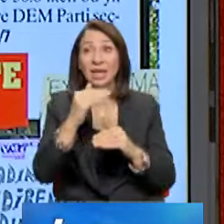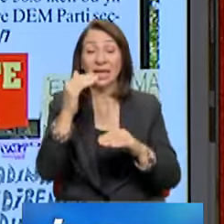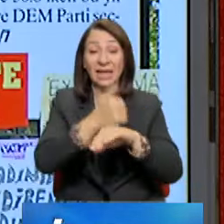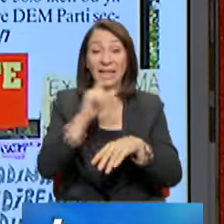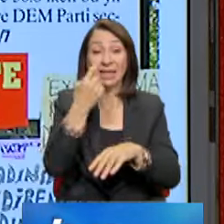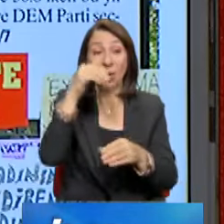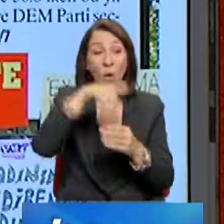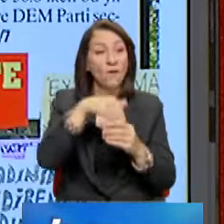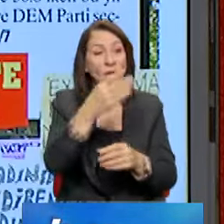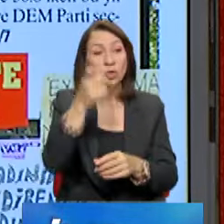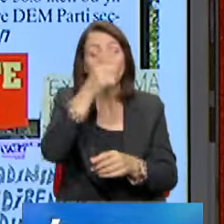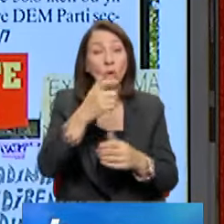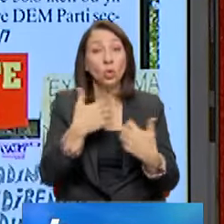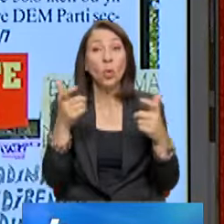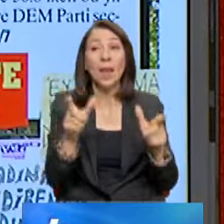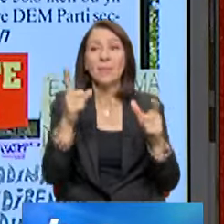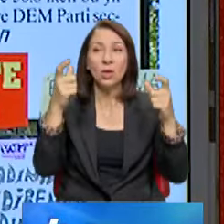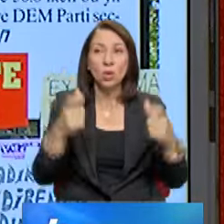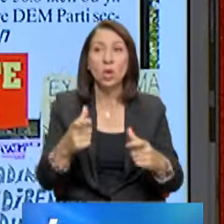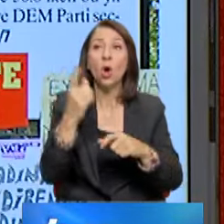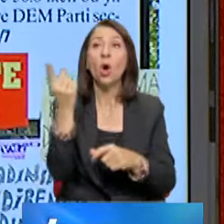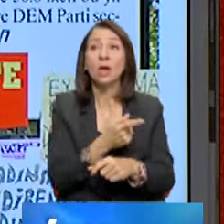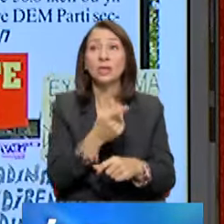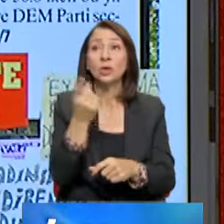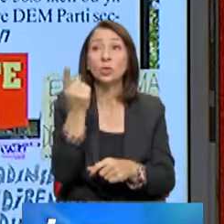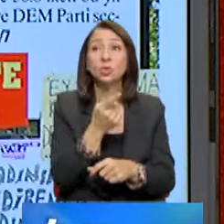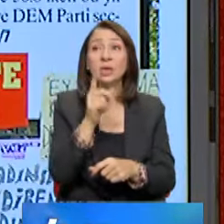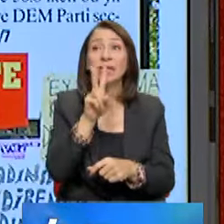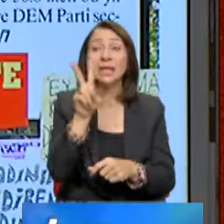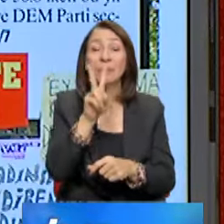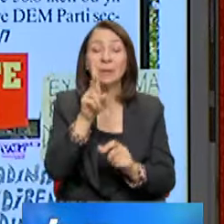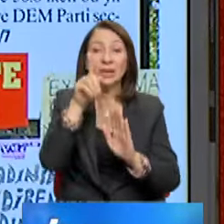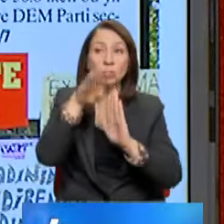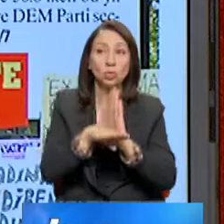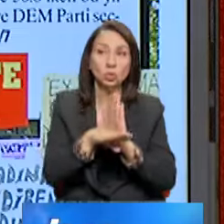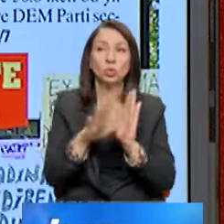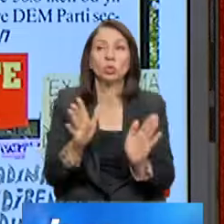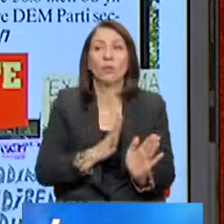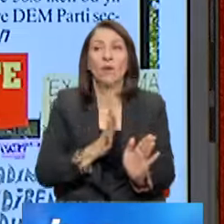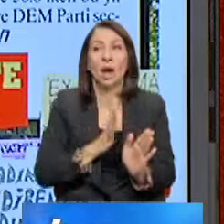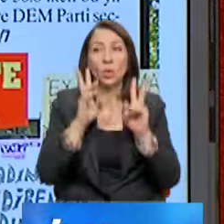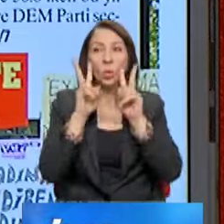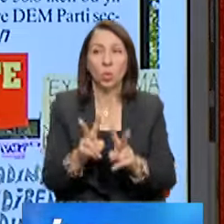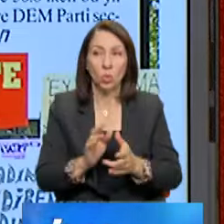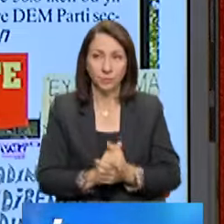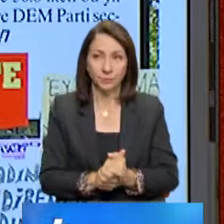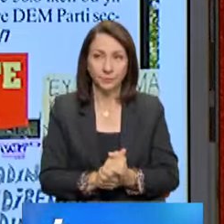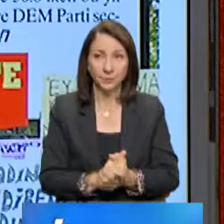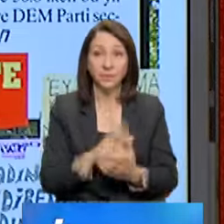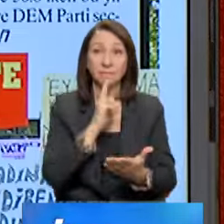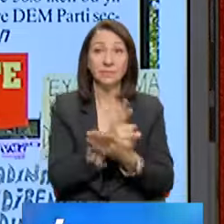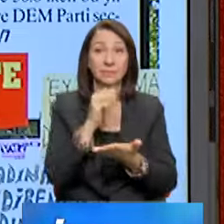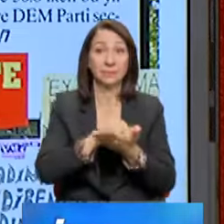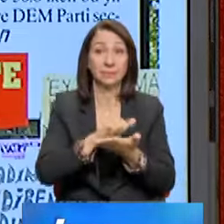İktidar seçmeninde Türkiye güvenli bir ülke diyenlerin oranında %20'lik düşüş yaşandığı görüldü diyor